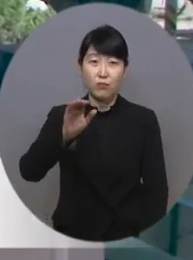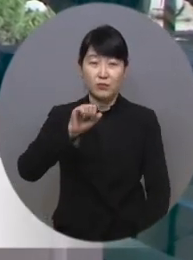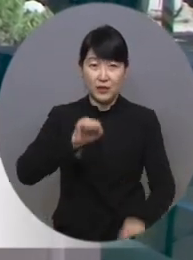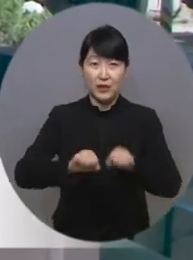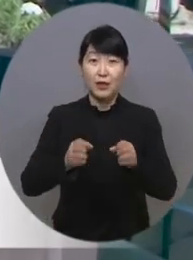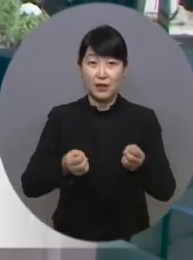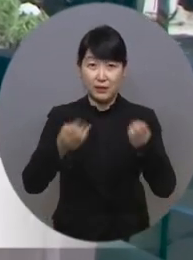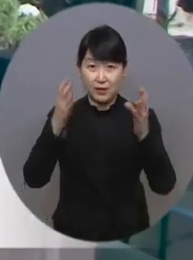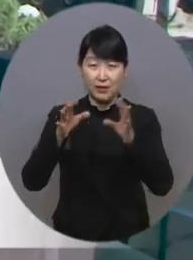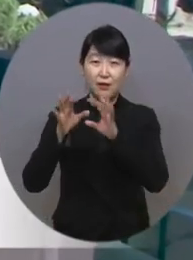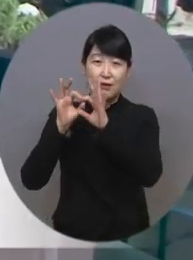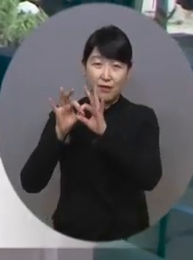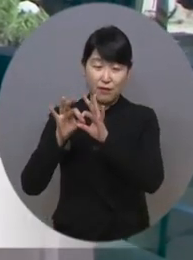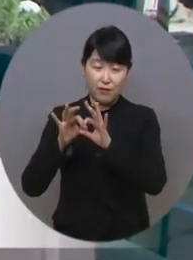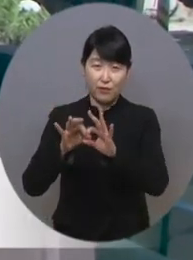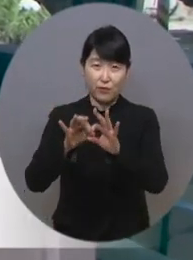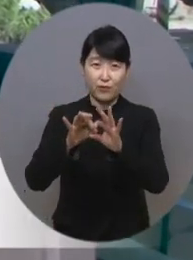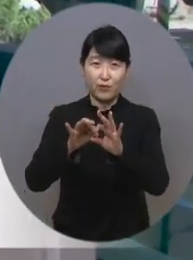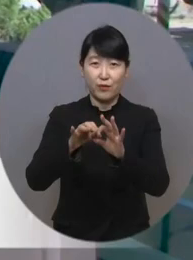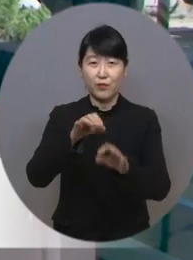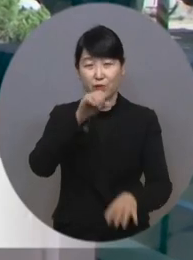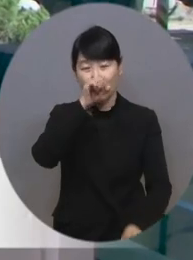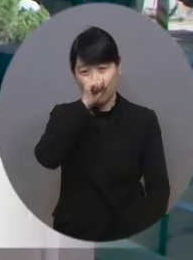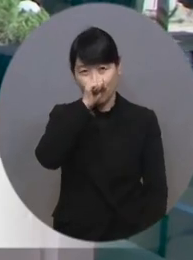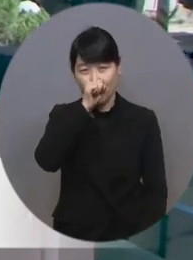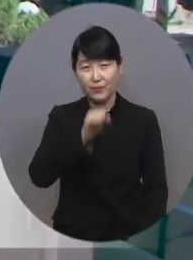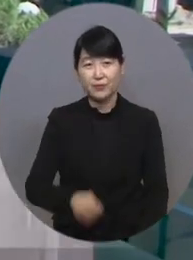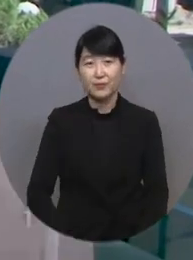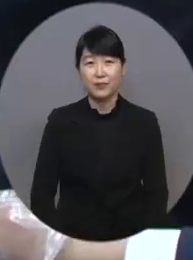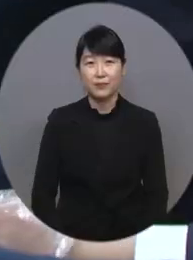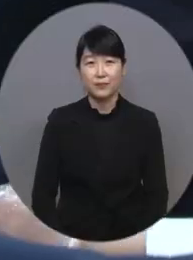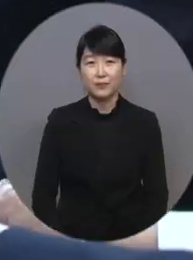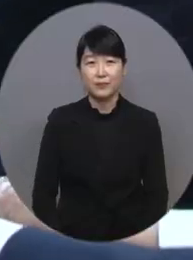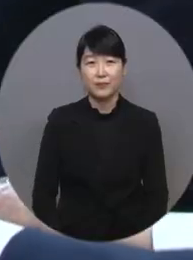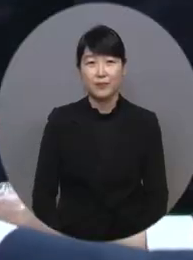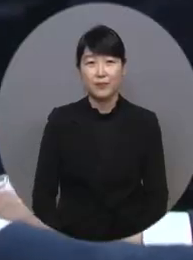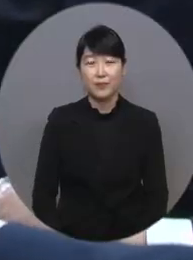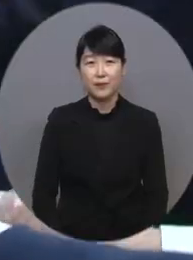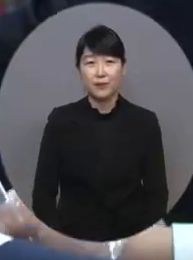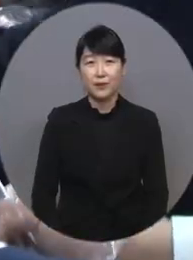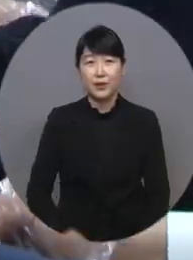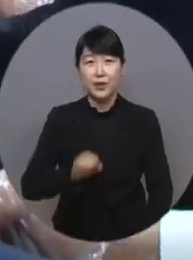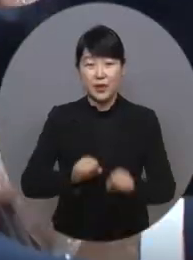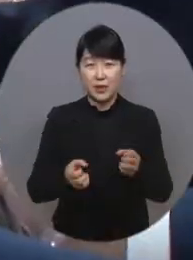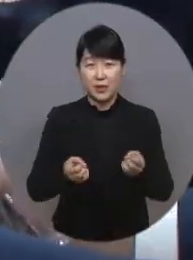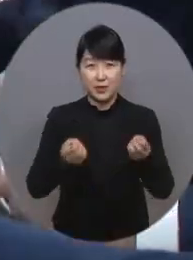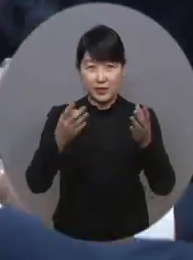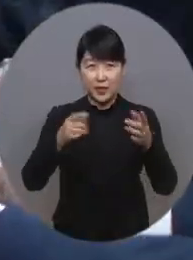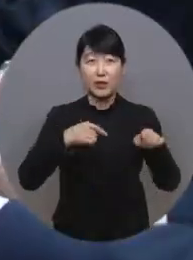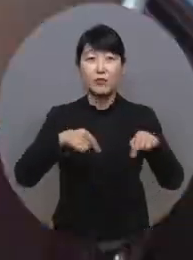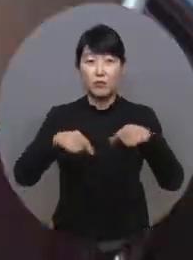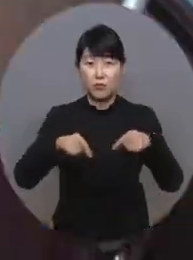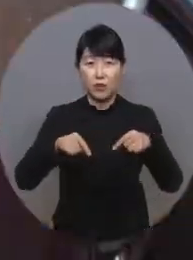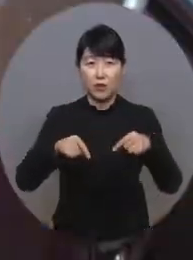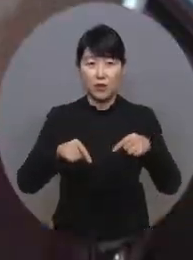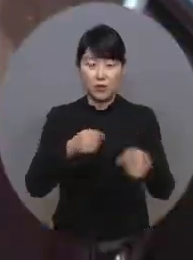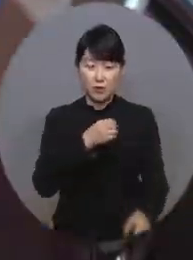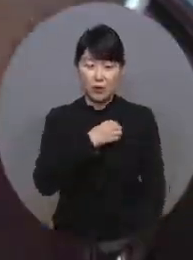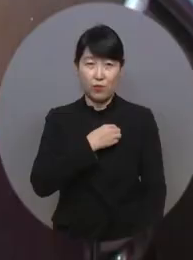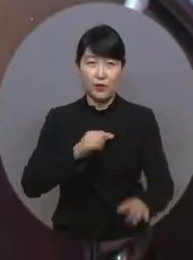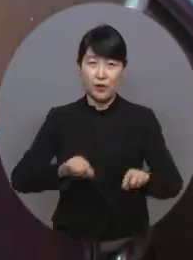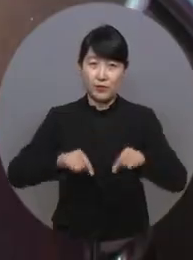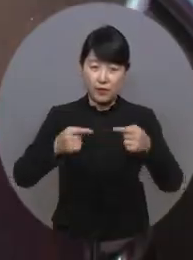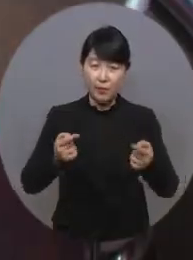이런 행사가 배려해 주셨으면 더욱 좋겠습니다. 행사를 주관하는 라이온스 회원들도 정성을